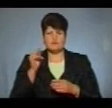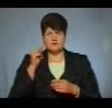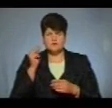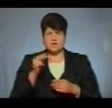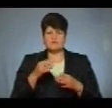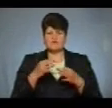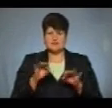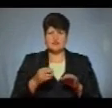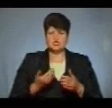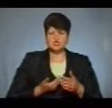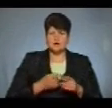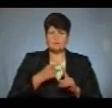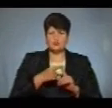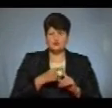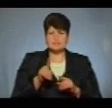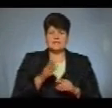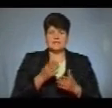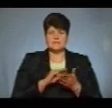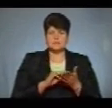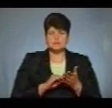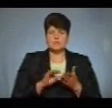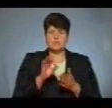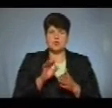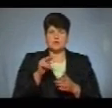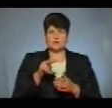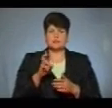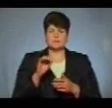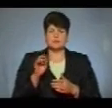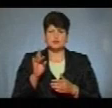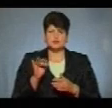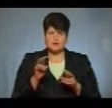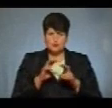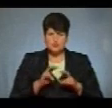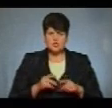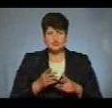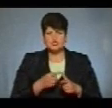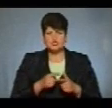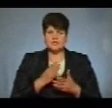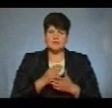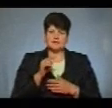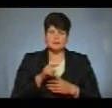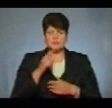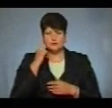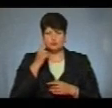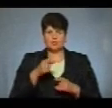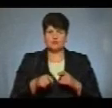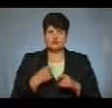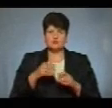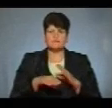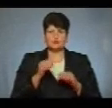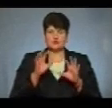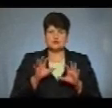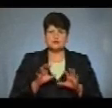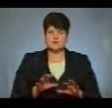«Вільне життя плюс», в якому йдеться про кандидата в нардепи Леоніда Бицюру, і досліджують, чи є там, на їхню думку, ознаки порушення виборчого